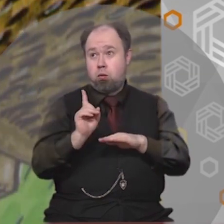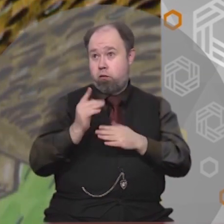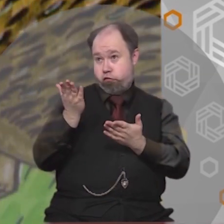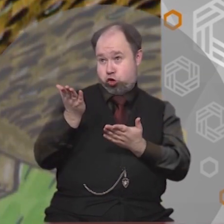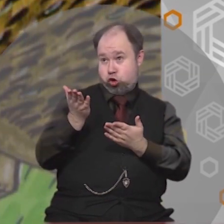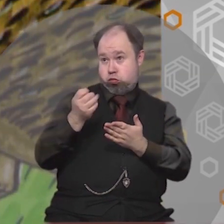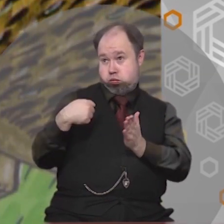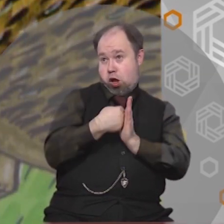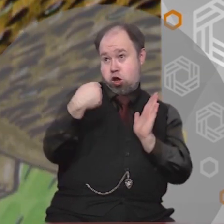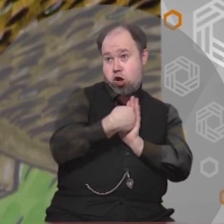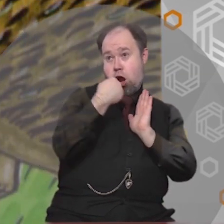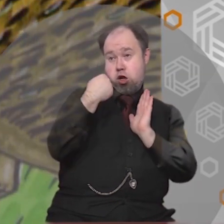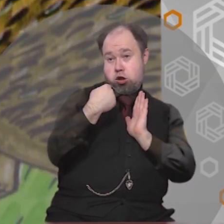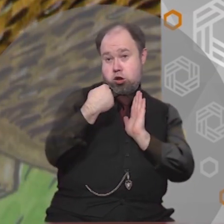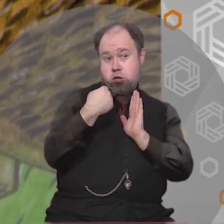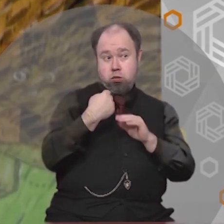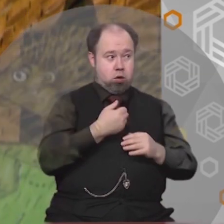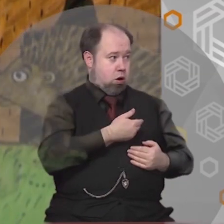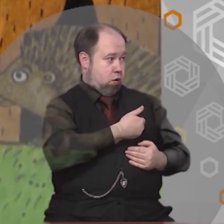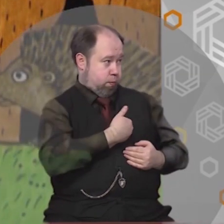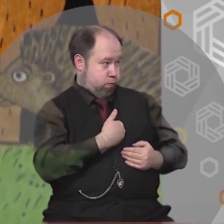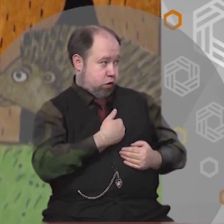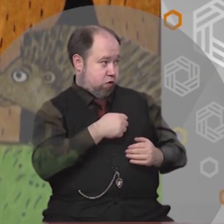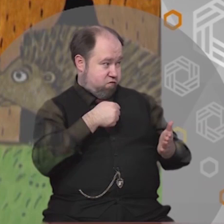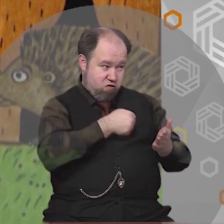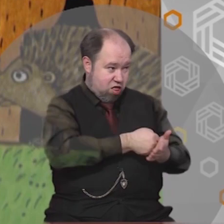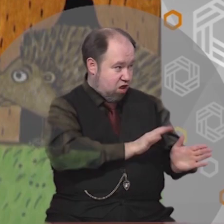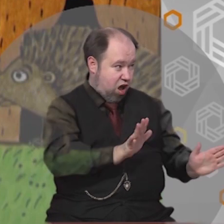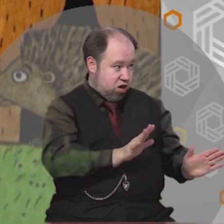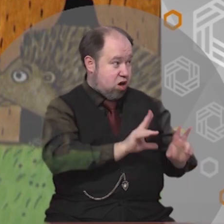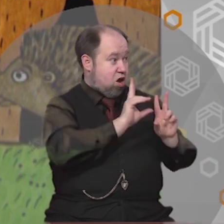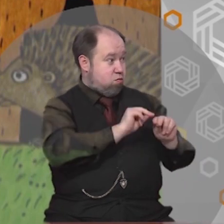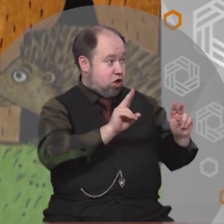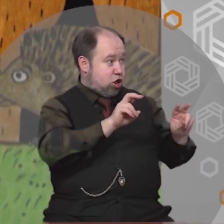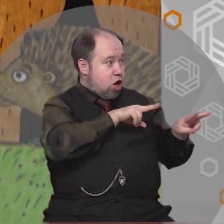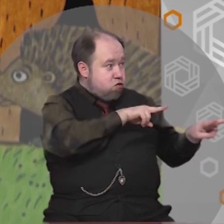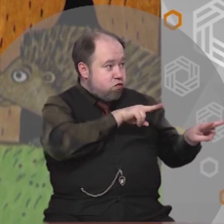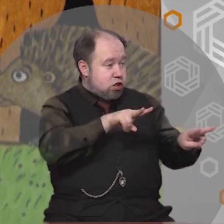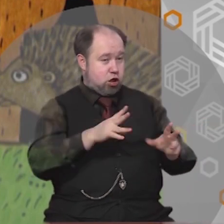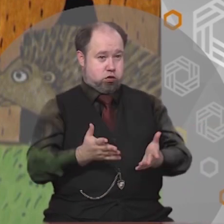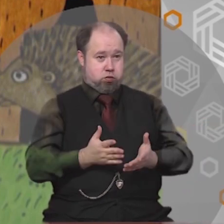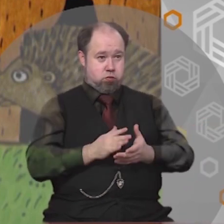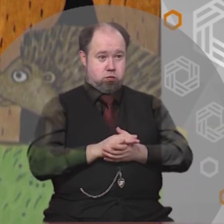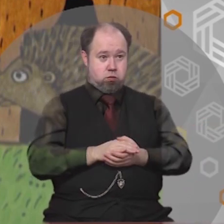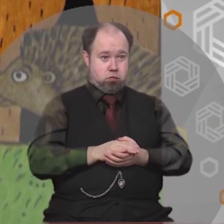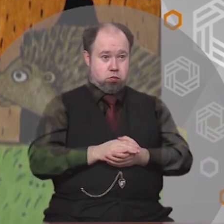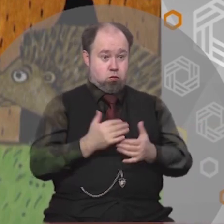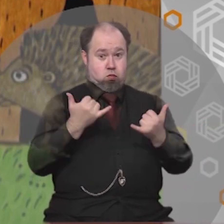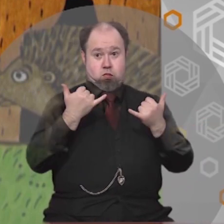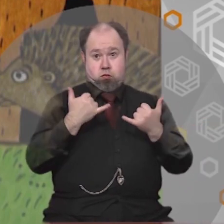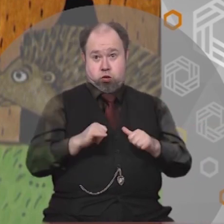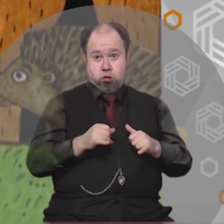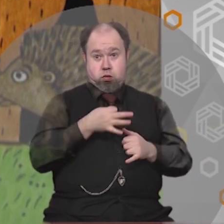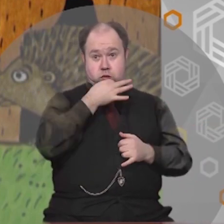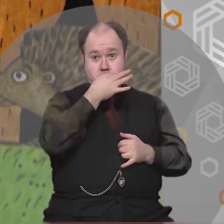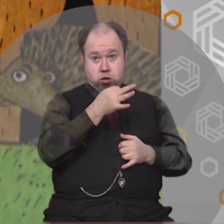чего толкаетесь? Да мы это не толкаемся, мы счастье выслеживаем. Вау!» немного